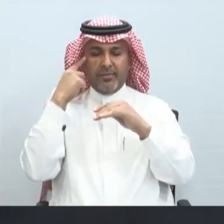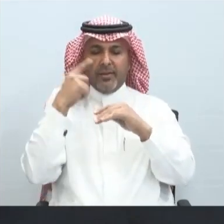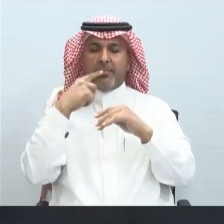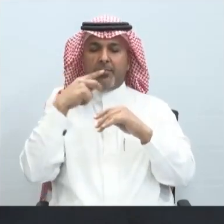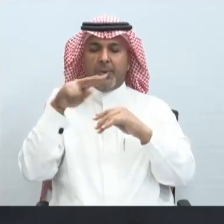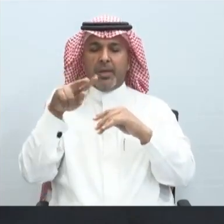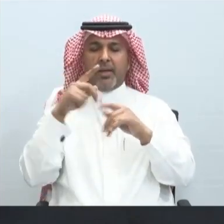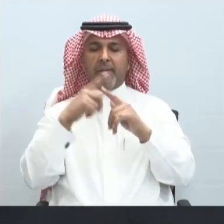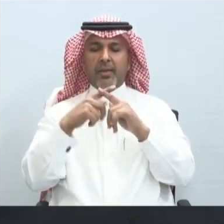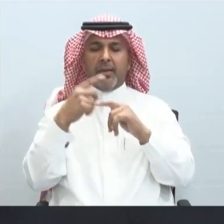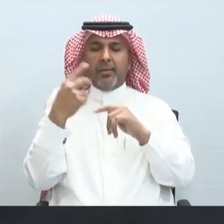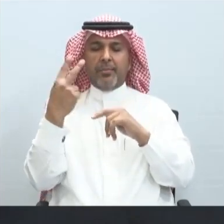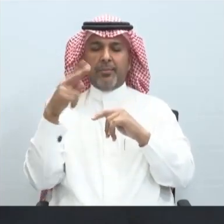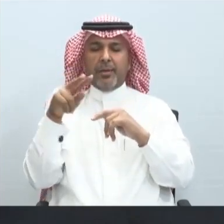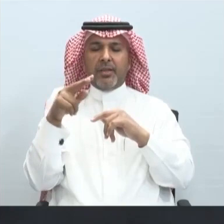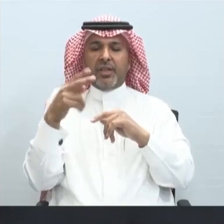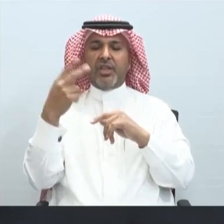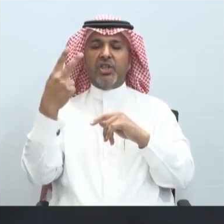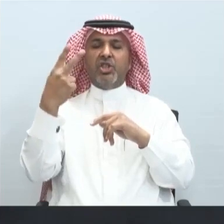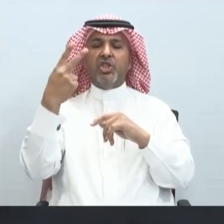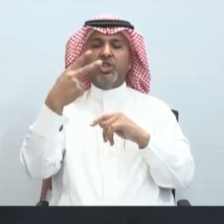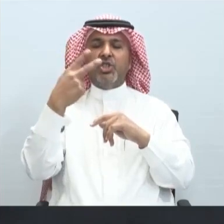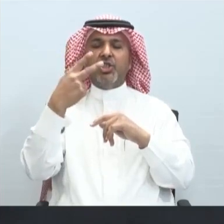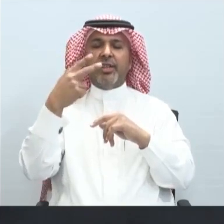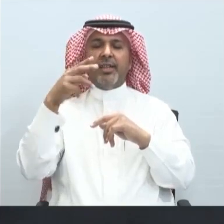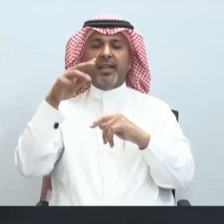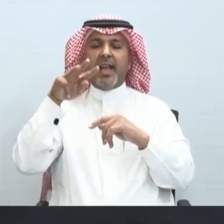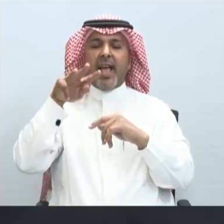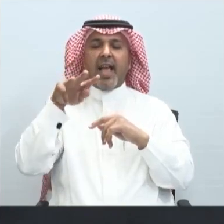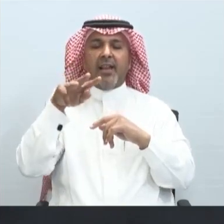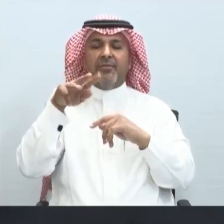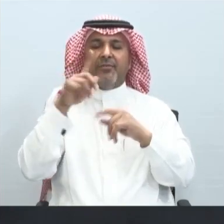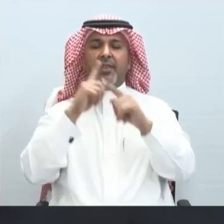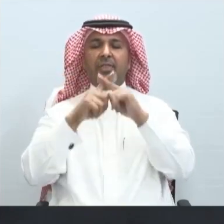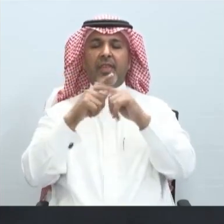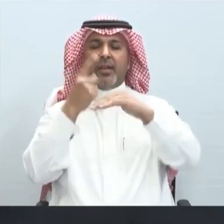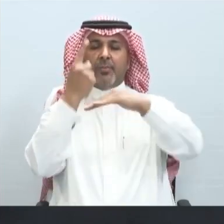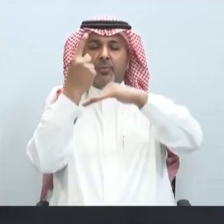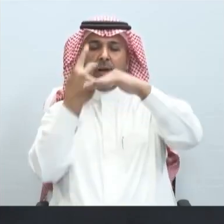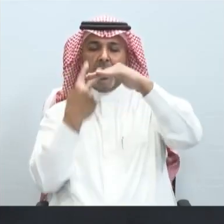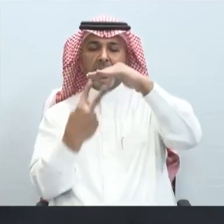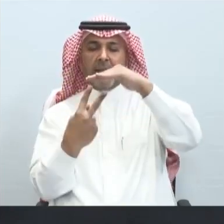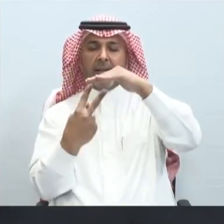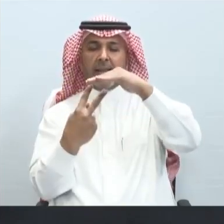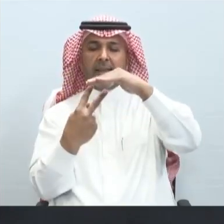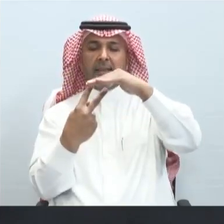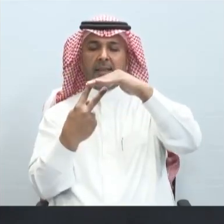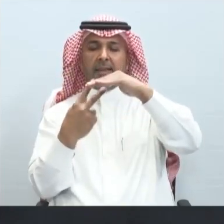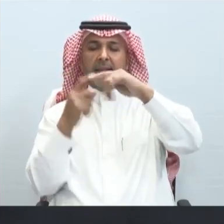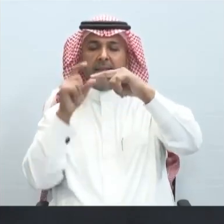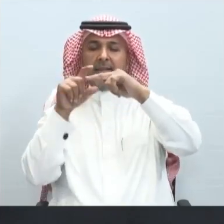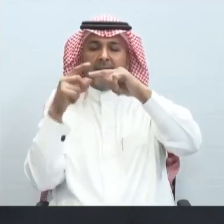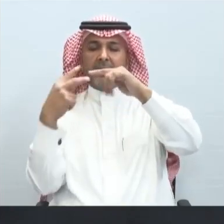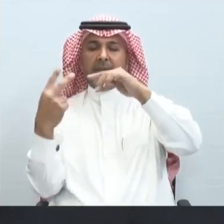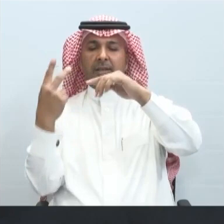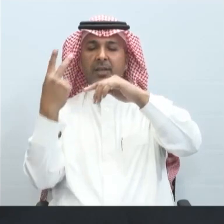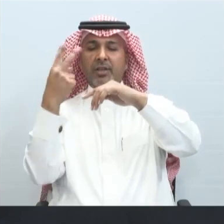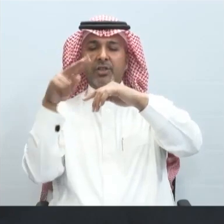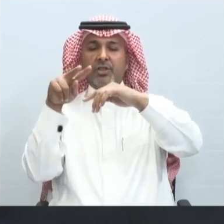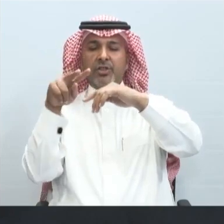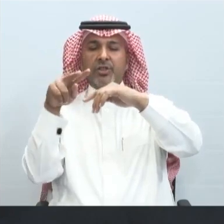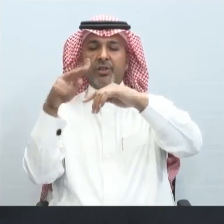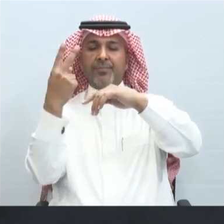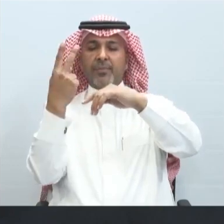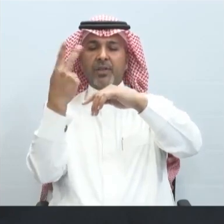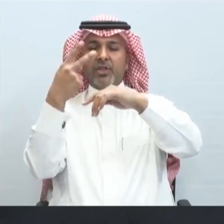حيطلع معي كم حيطلع معي عشرين الف واضربها في نصف حتطلع معي عشره الاف سنتيمتر مربع لاحظ تضاعفت الزاويه ومع ذلك